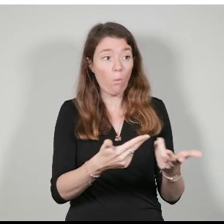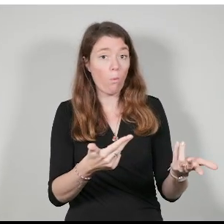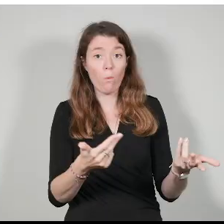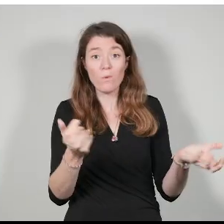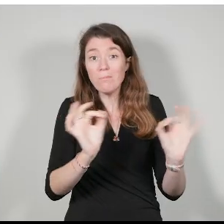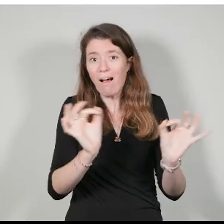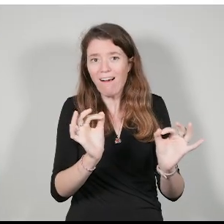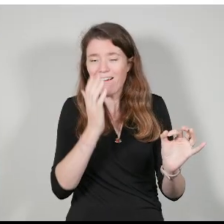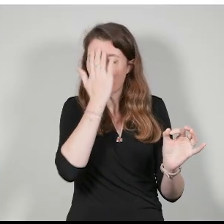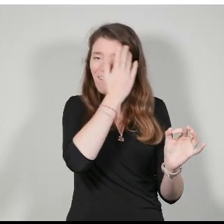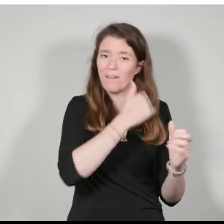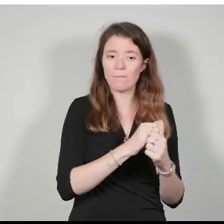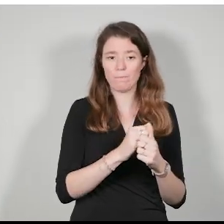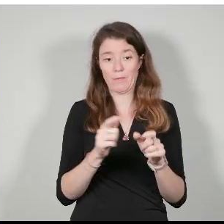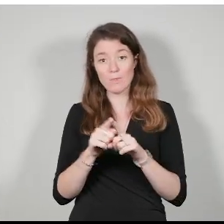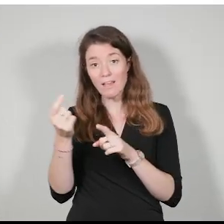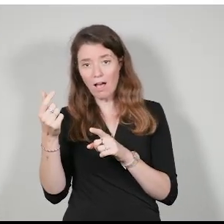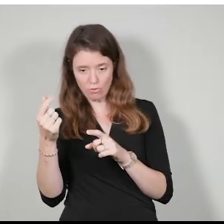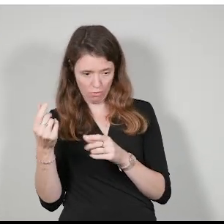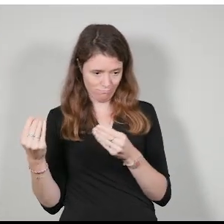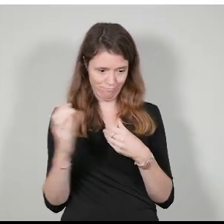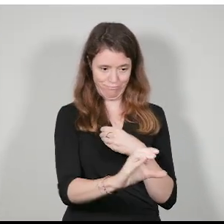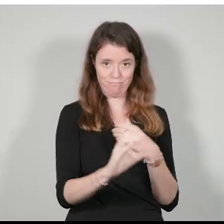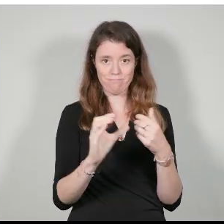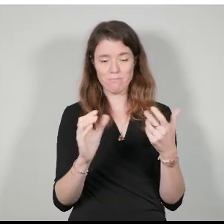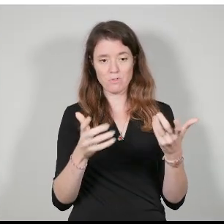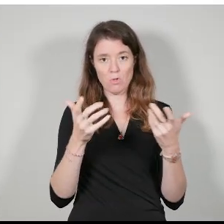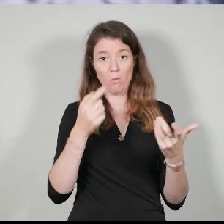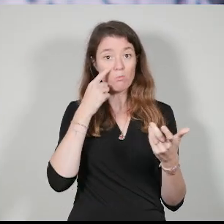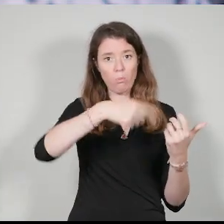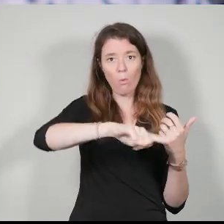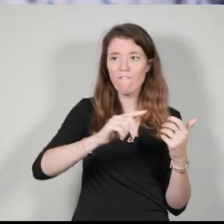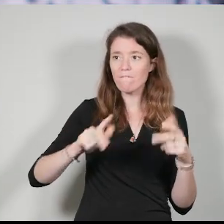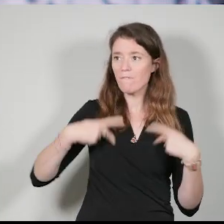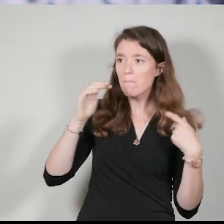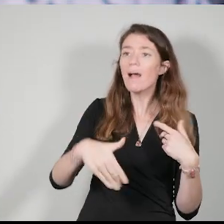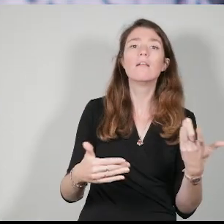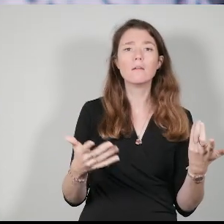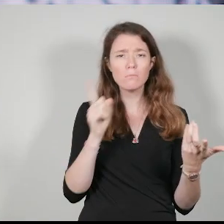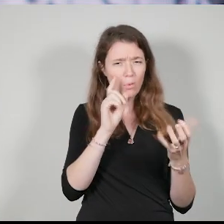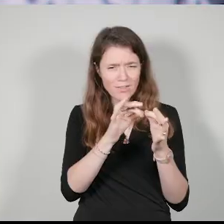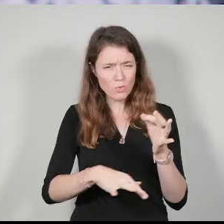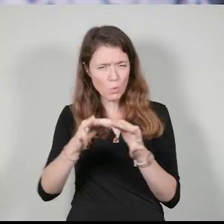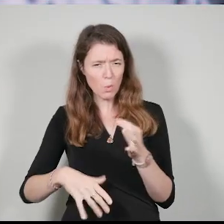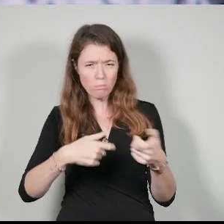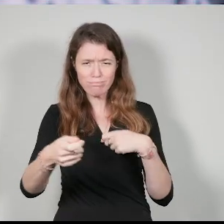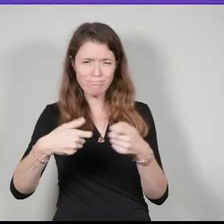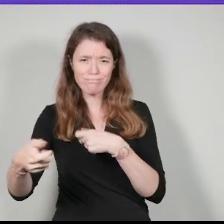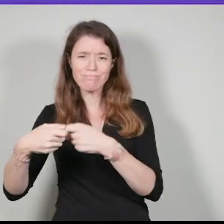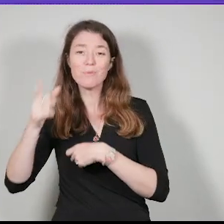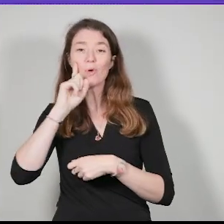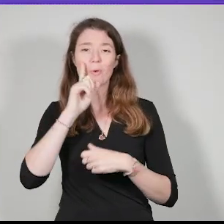mesure de ce qui peut être apporté, la monétarisation qui est vécue pas toujours très bien. Qu'est-ce qui fait que ces solutions ne répondent pas?